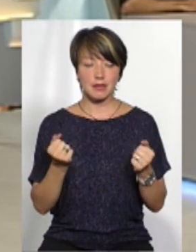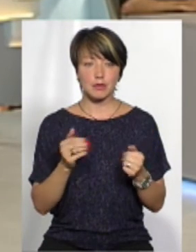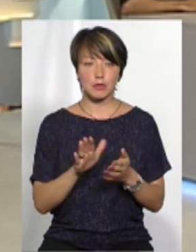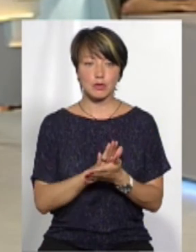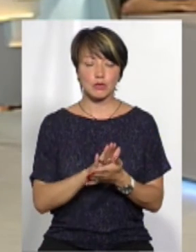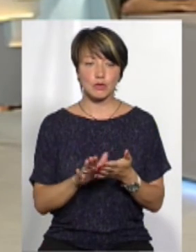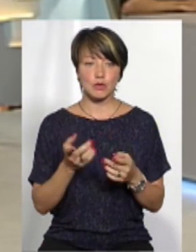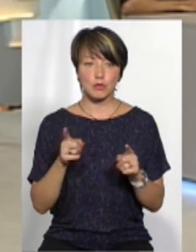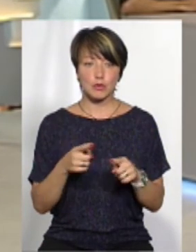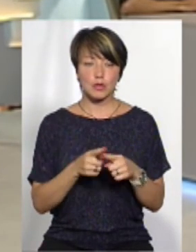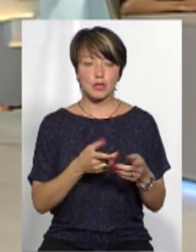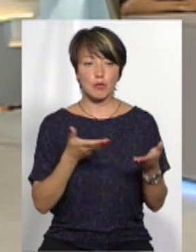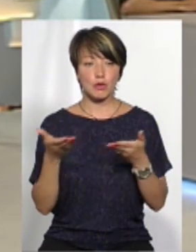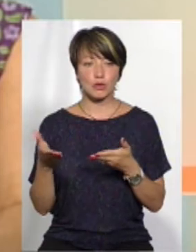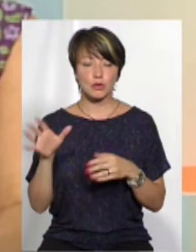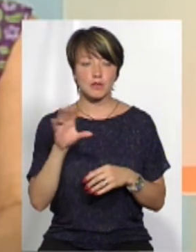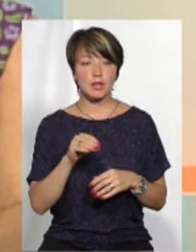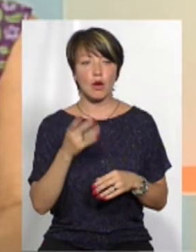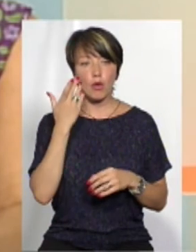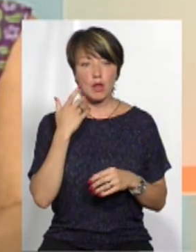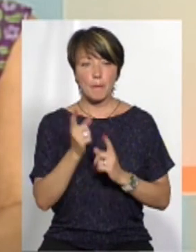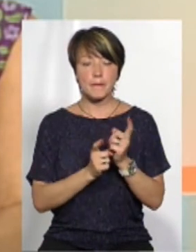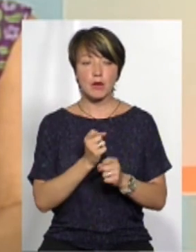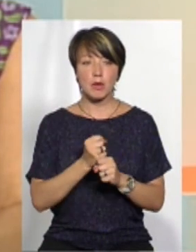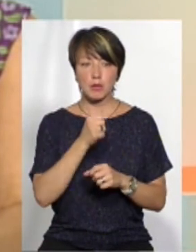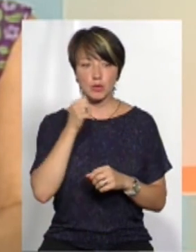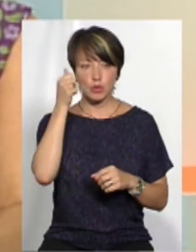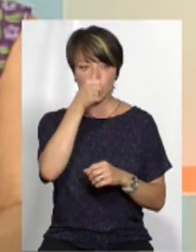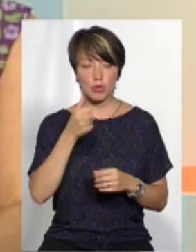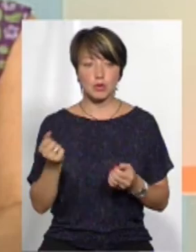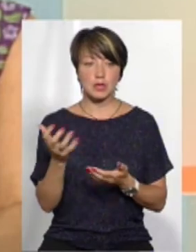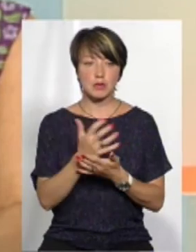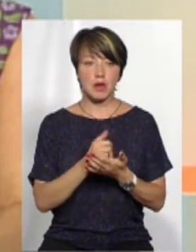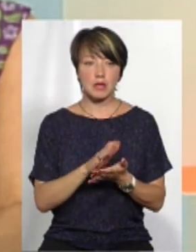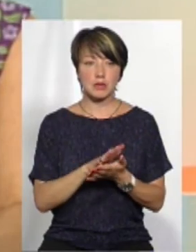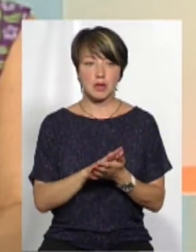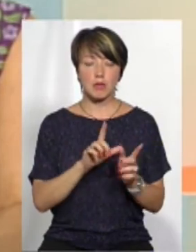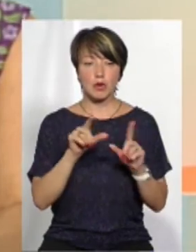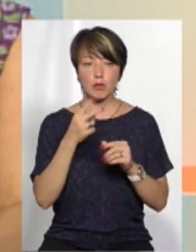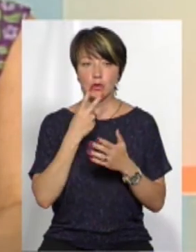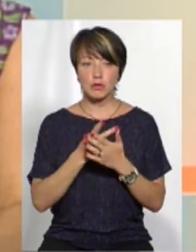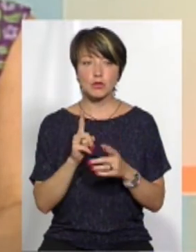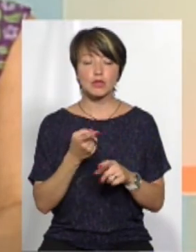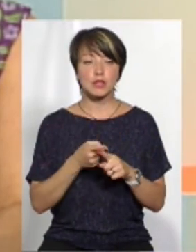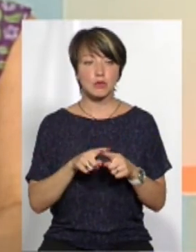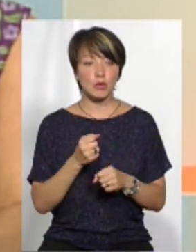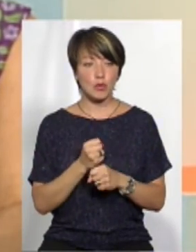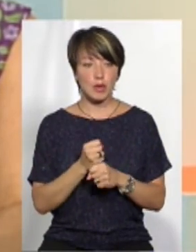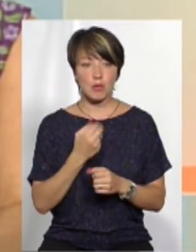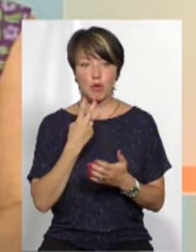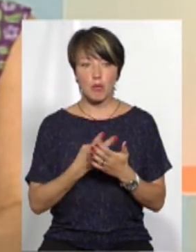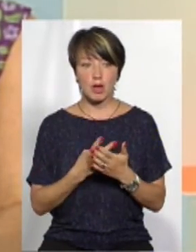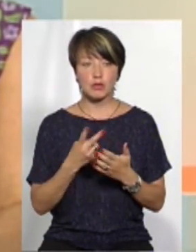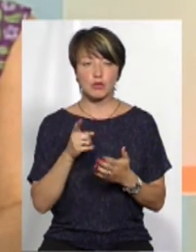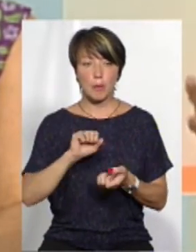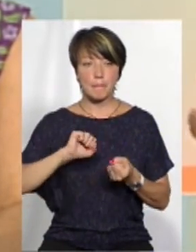буде безкоштовний, тому всіх запрошуємо. Коли ми переробили минулого року, зібрали це сміття, я поїхав подивився, що ж ним роблять. І побачив,